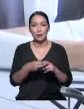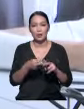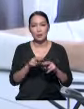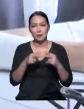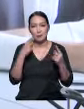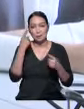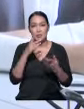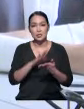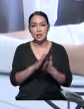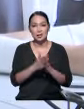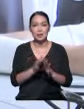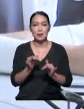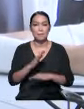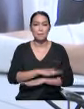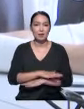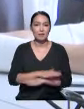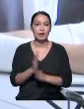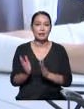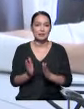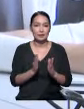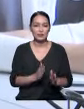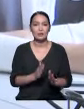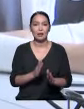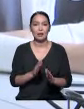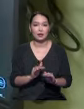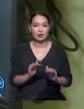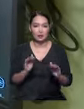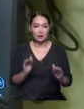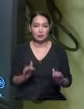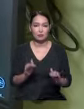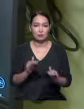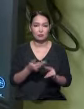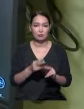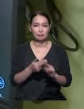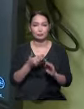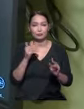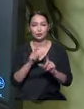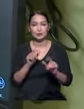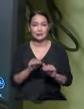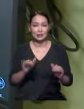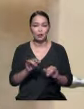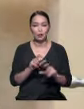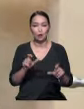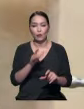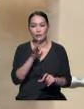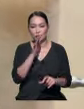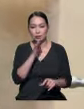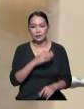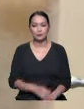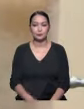психологическом состоянии и поведении детей определяются в дошкольном и школьном возрасте.